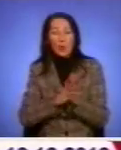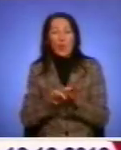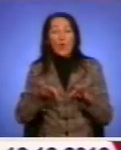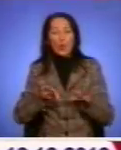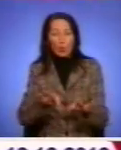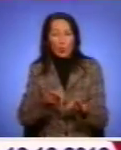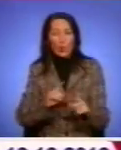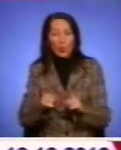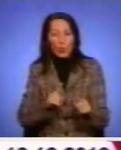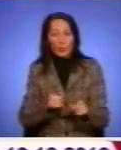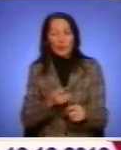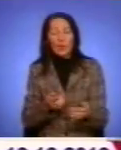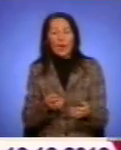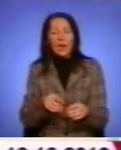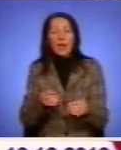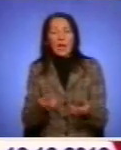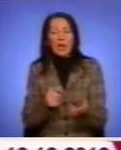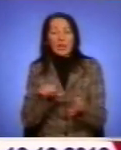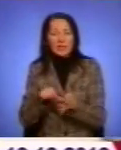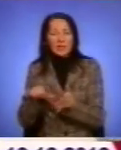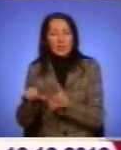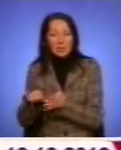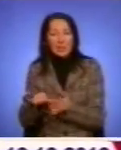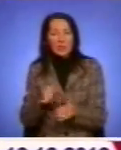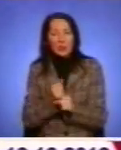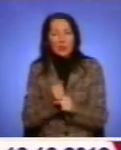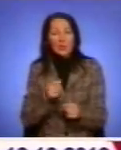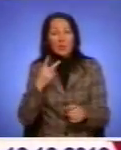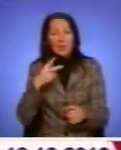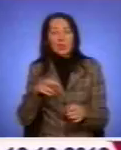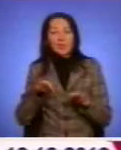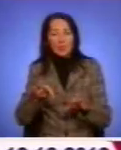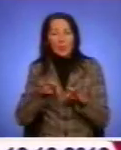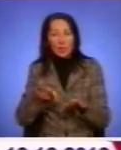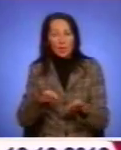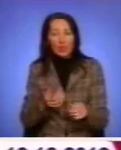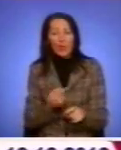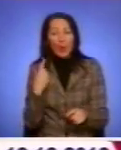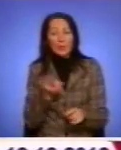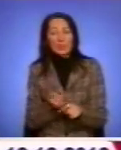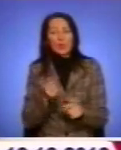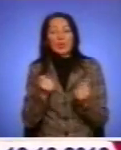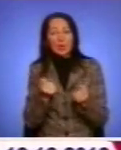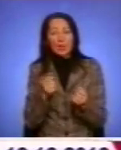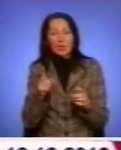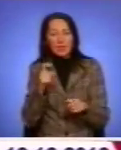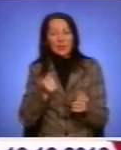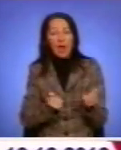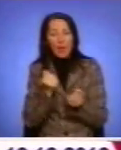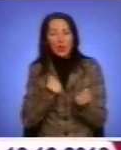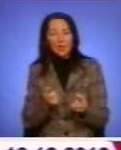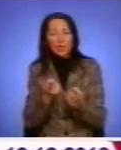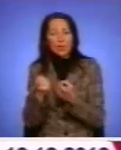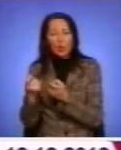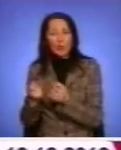Загалом задіяли близько 20 одиниць техніки. В області більше 100. Додатково залучать машини для прибирання снігу із